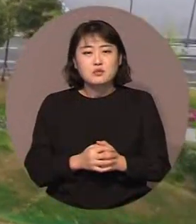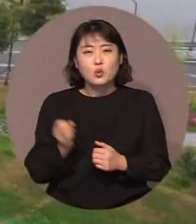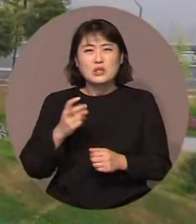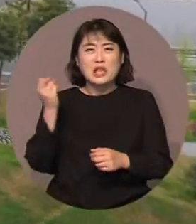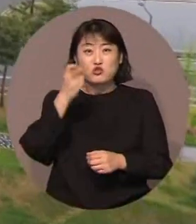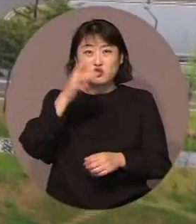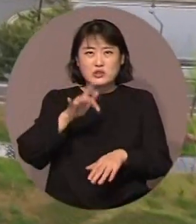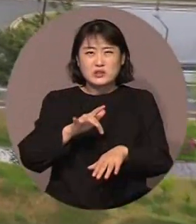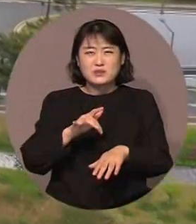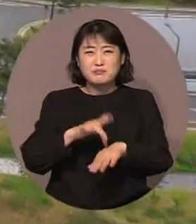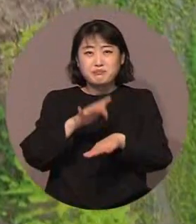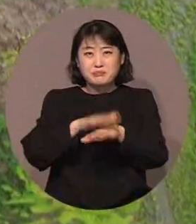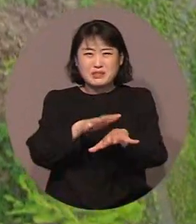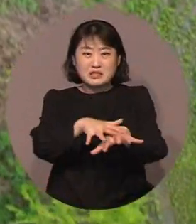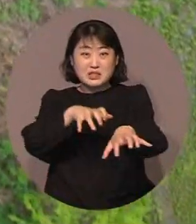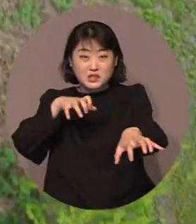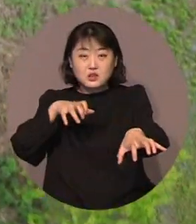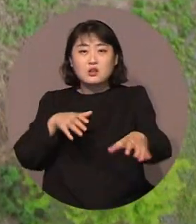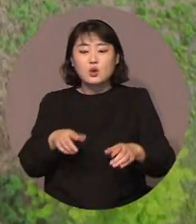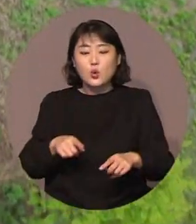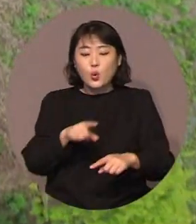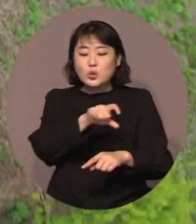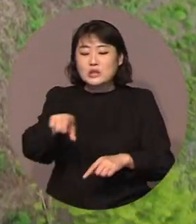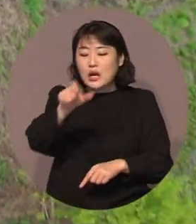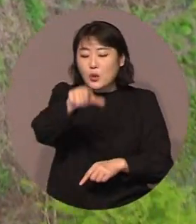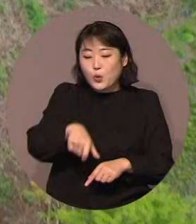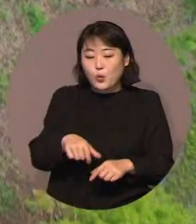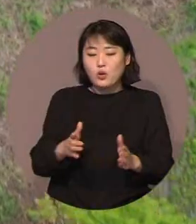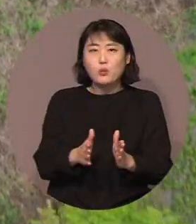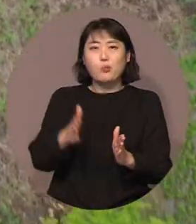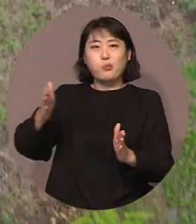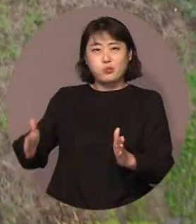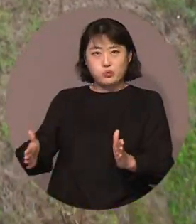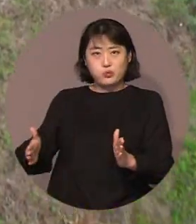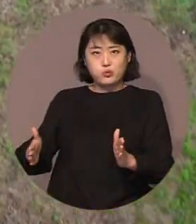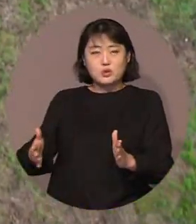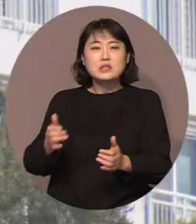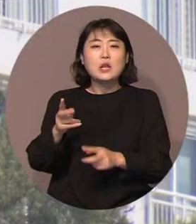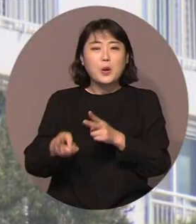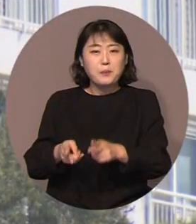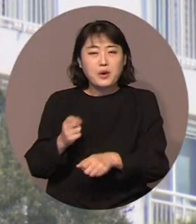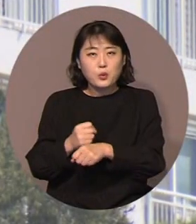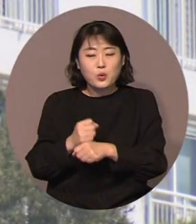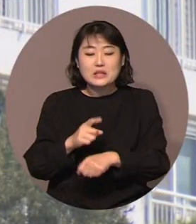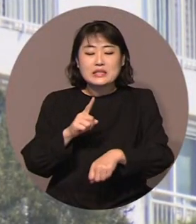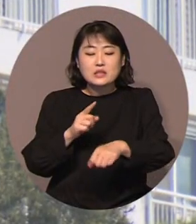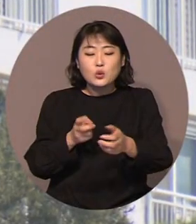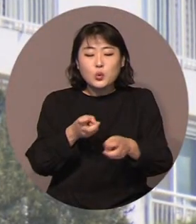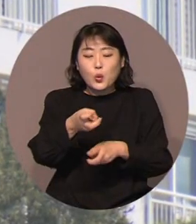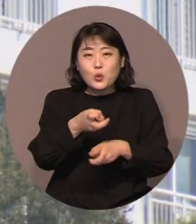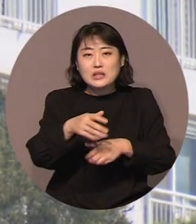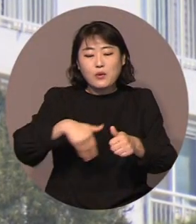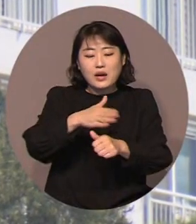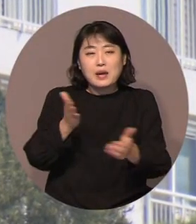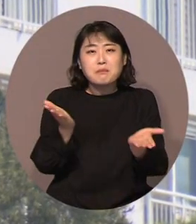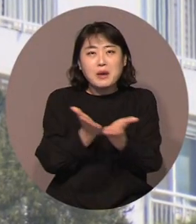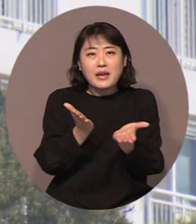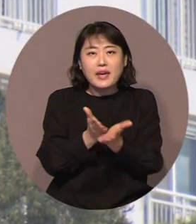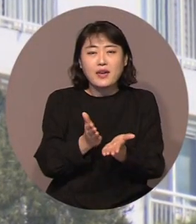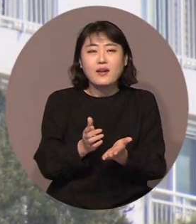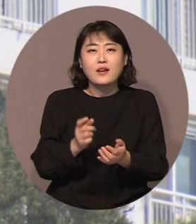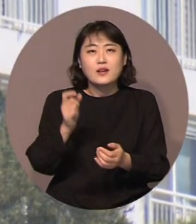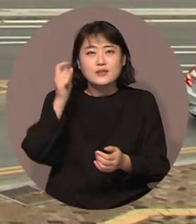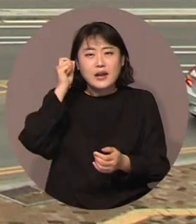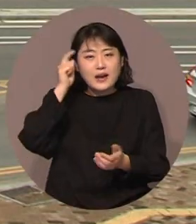정체 구간을 줄이기 위해 교차로 곳곳 도로를 넓히는 사업과 함께 교통량에 맞춘 실시간 인공지능 신호 체계도